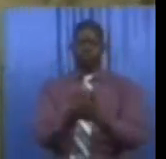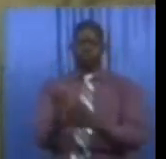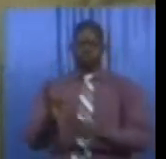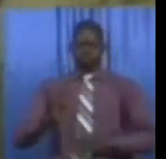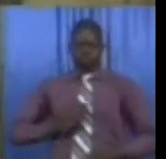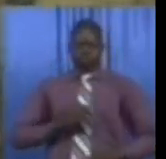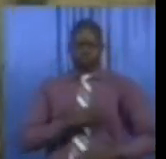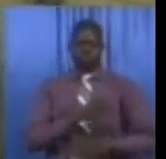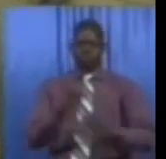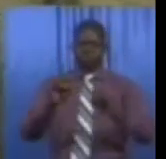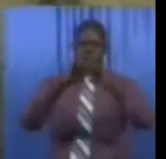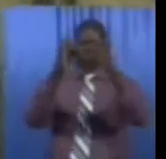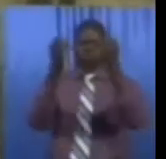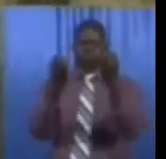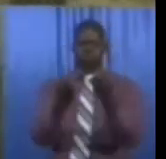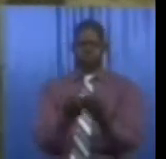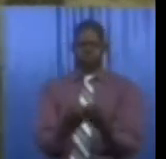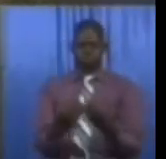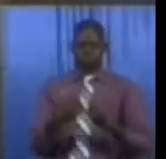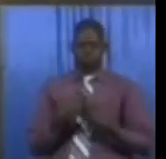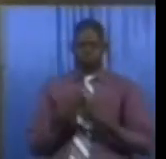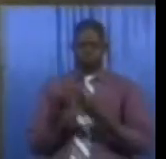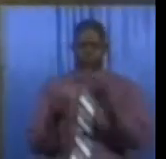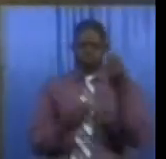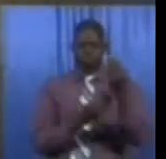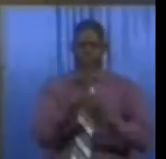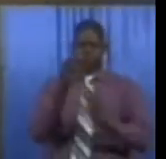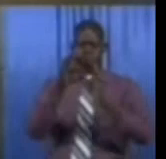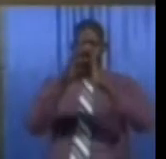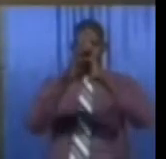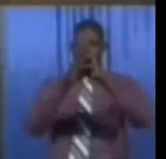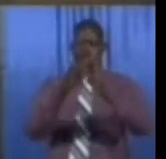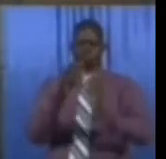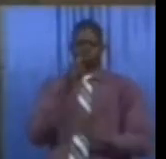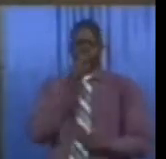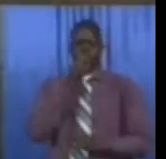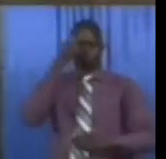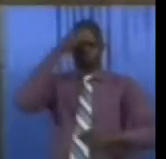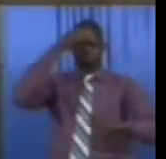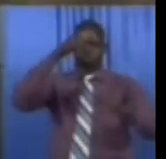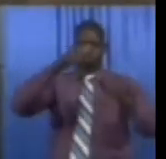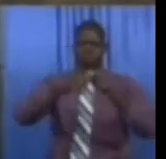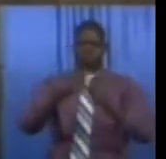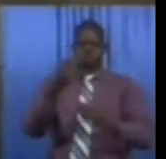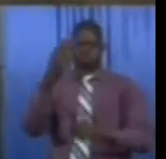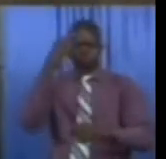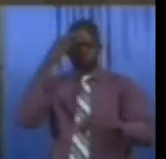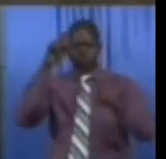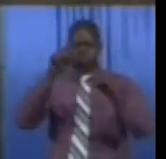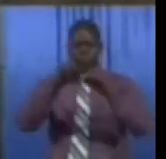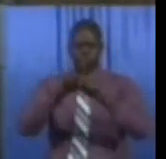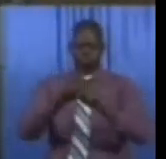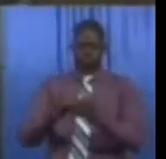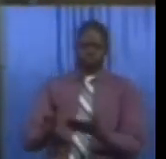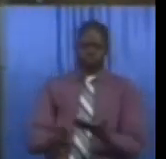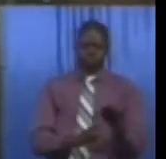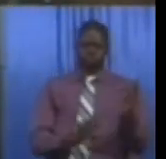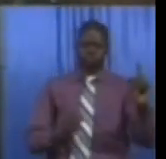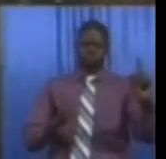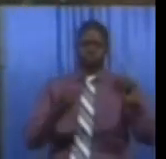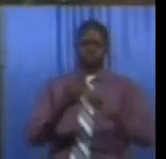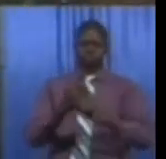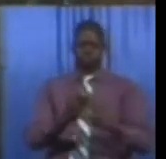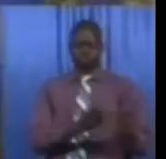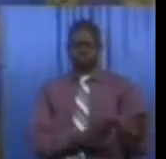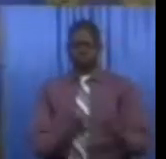la dite opération ont tenu à observer une minute de silence en mémoire de leurs deux frères d'armes décédés accidentellement au cours